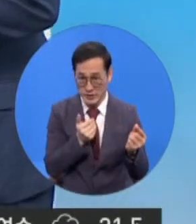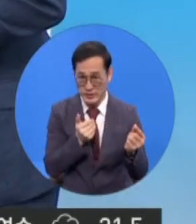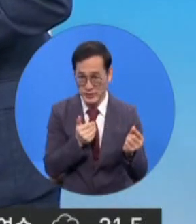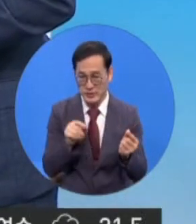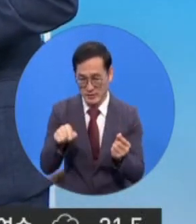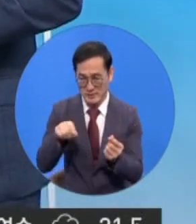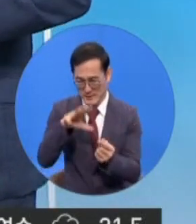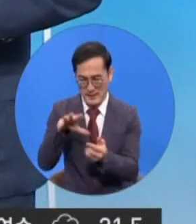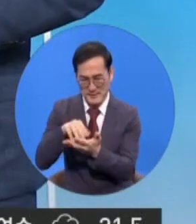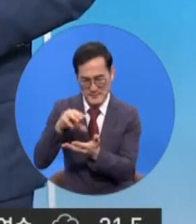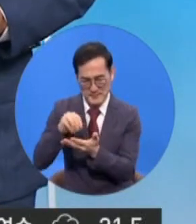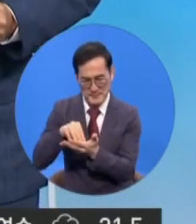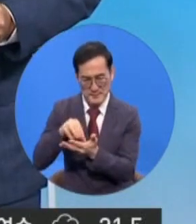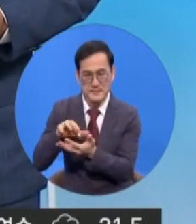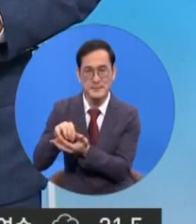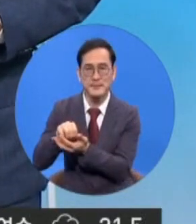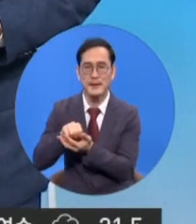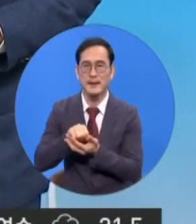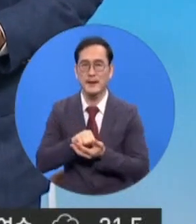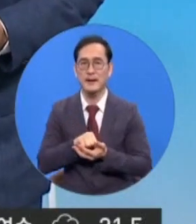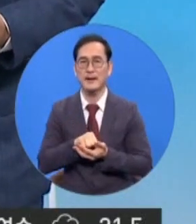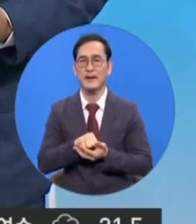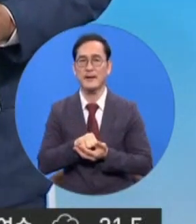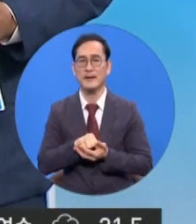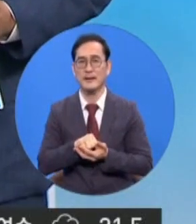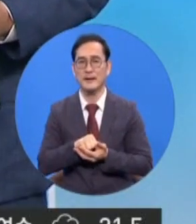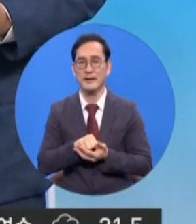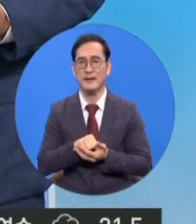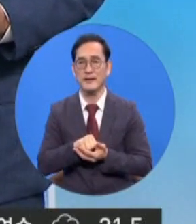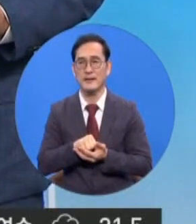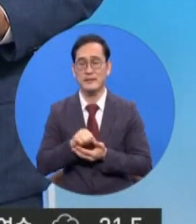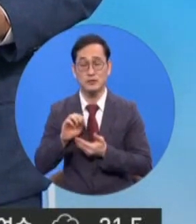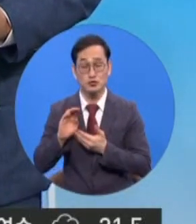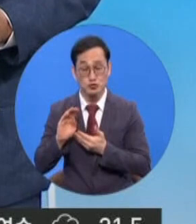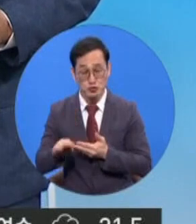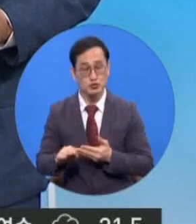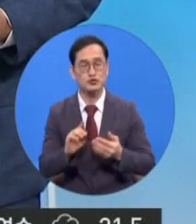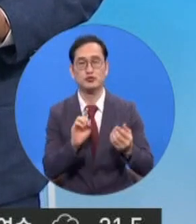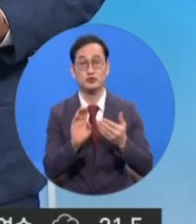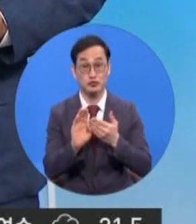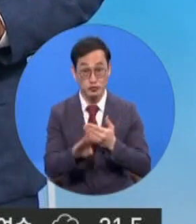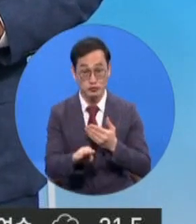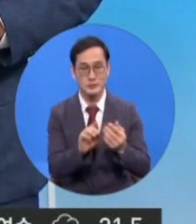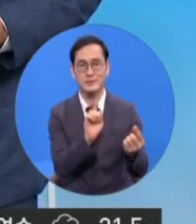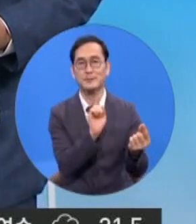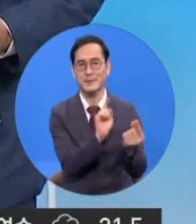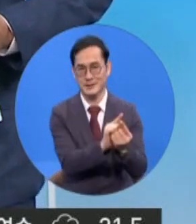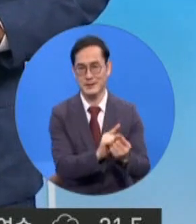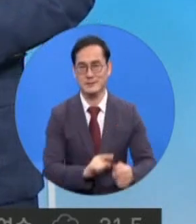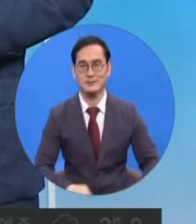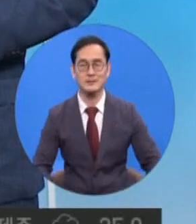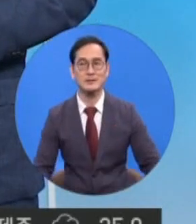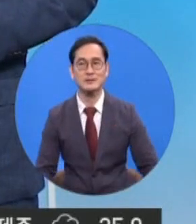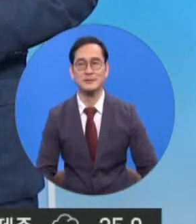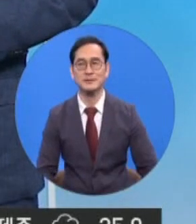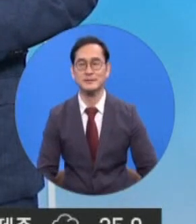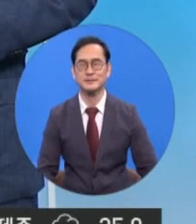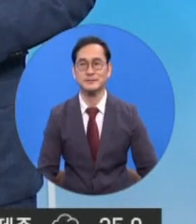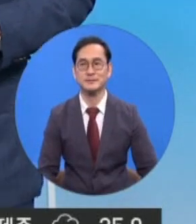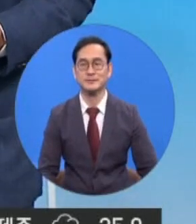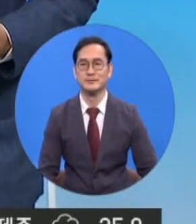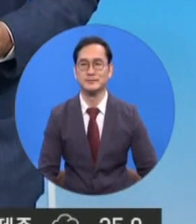10일 밤에 백 여성 건을 다운로드 하거나 캡쳐 한 것이 집중이 됐다는 겁니다